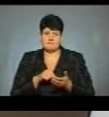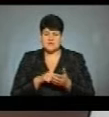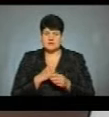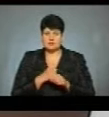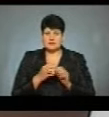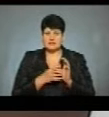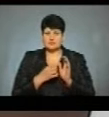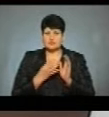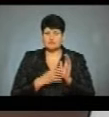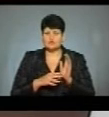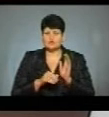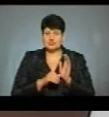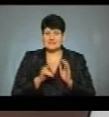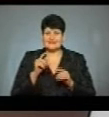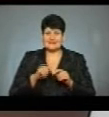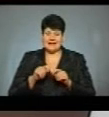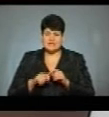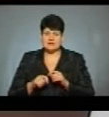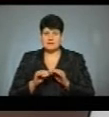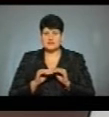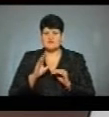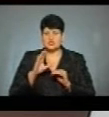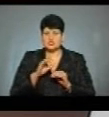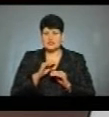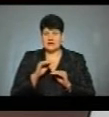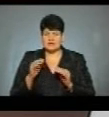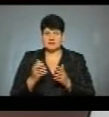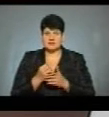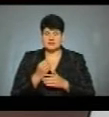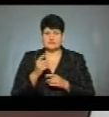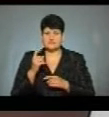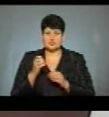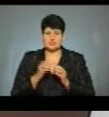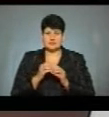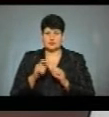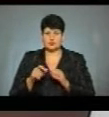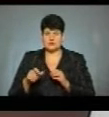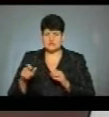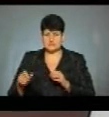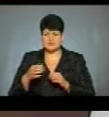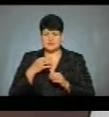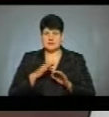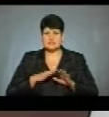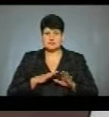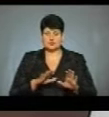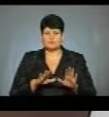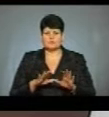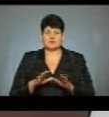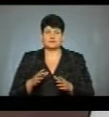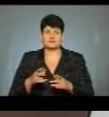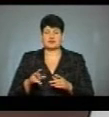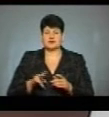Зробили 996 тестів, з них підвищений рівень цукру в крові виявили у 110 осіб. Про це повідомила заступниця директора Центру